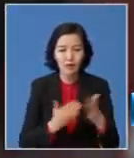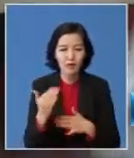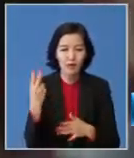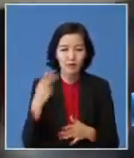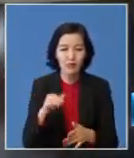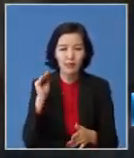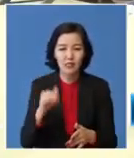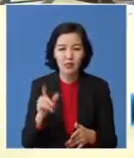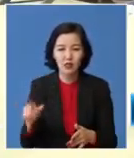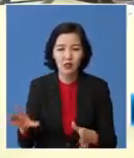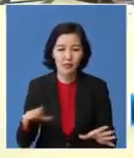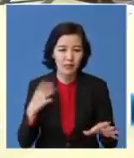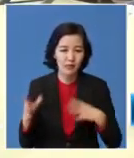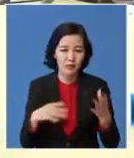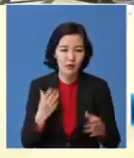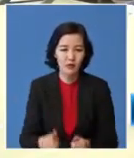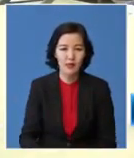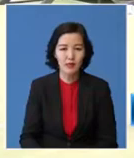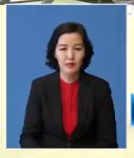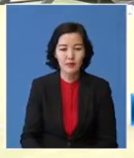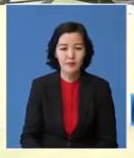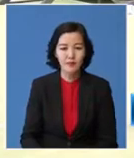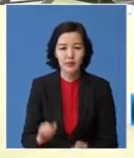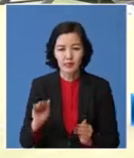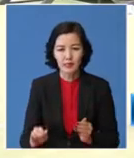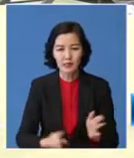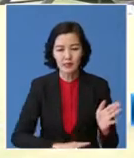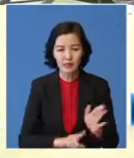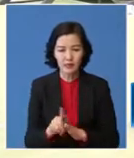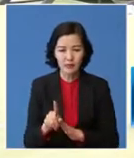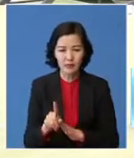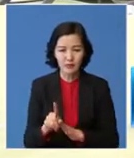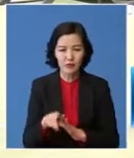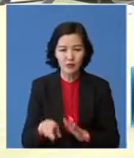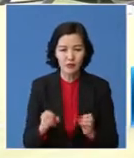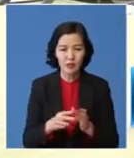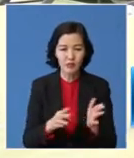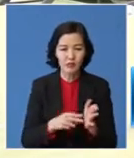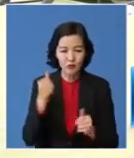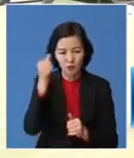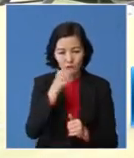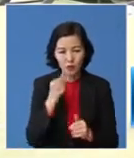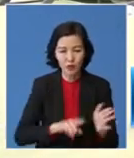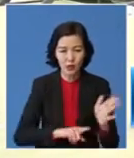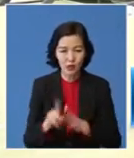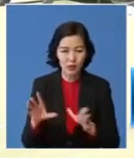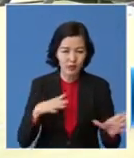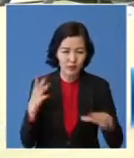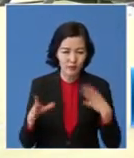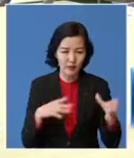20 тысяч человек. Лет 10 я занимаюсь, 2007-го, грубо говоря. Занимал